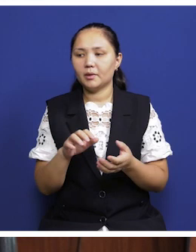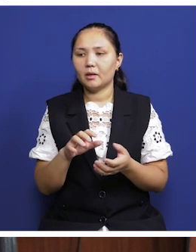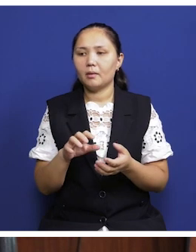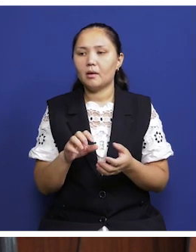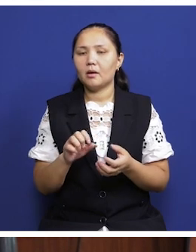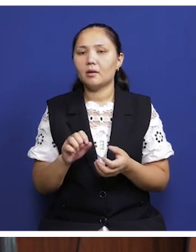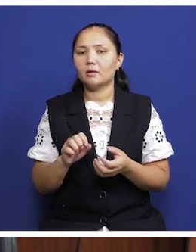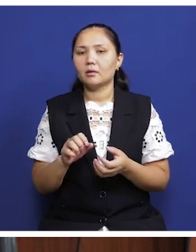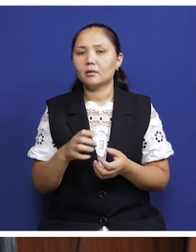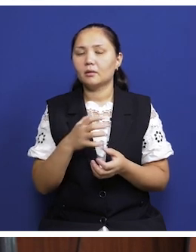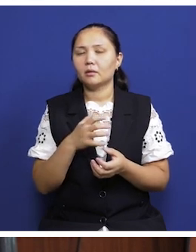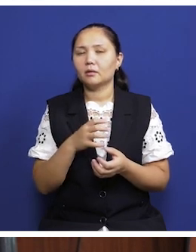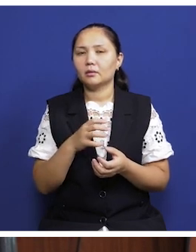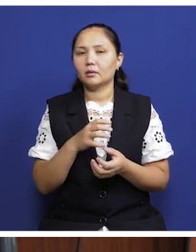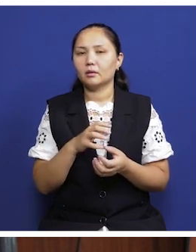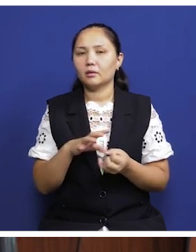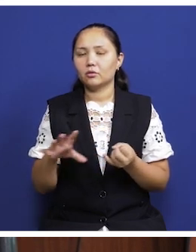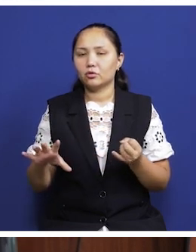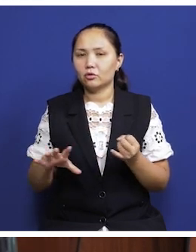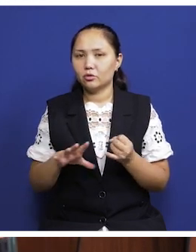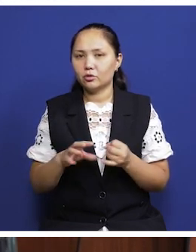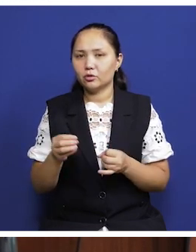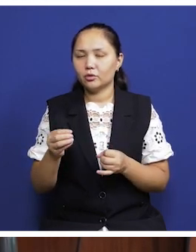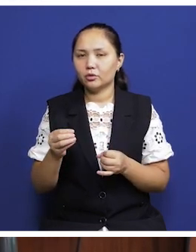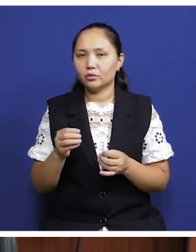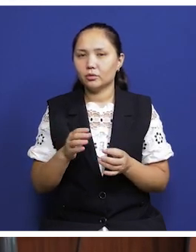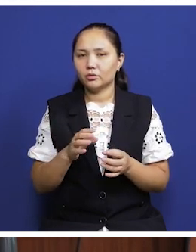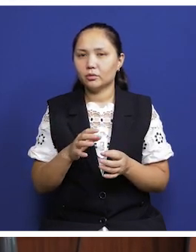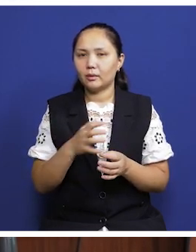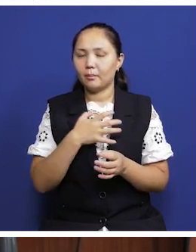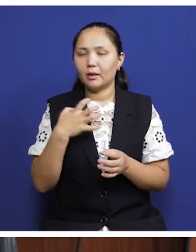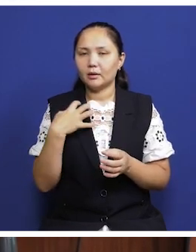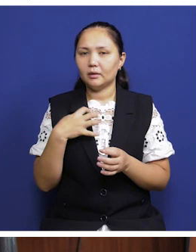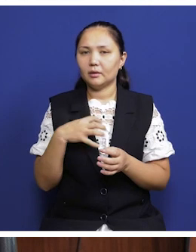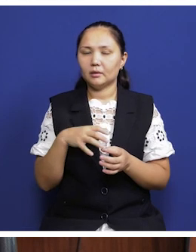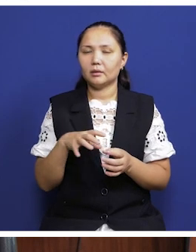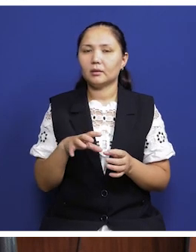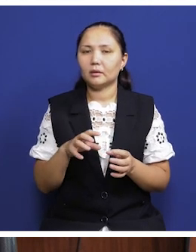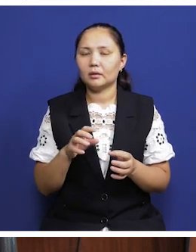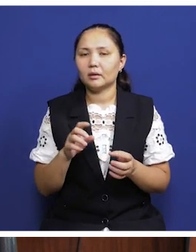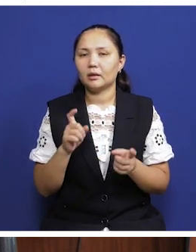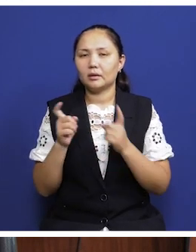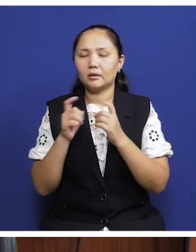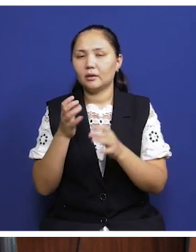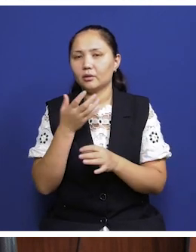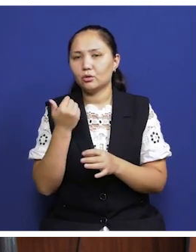бір-біріне жаңағы жерге талас деген дау жоқ. Ешқандай ол мал жайылымына бізде дау туындап тұрған жоқ қазіргі